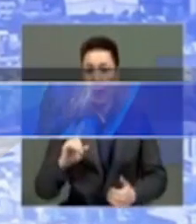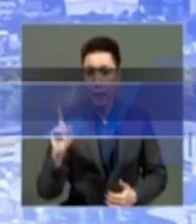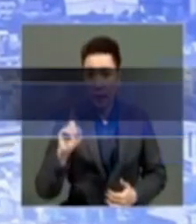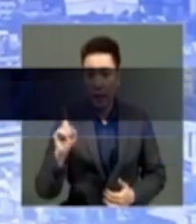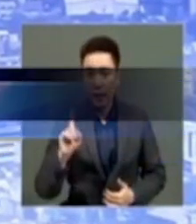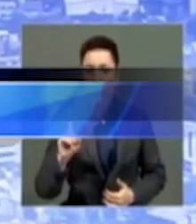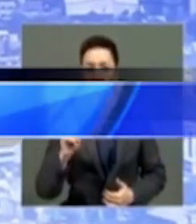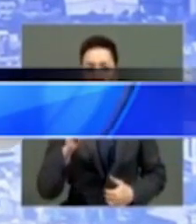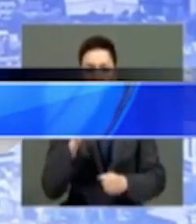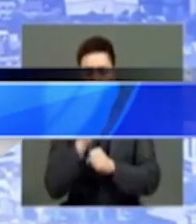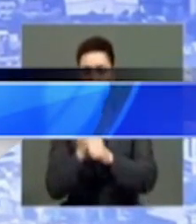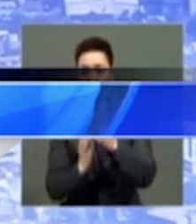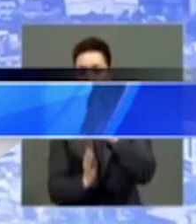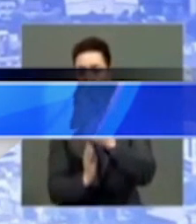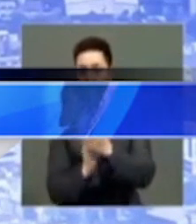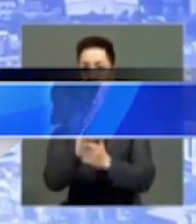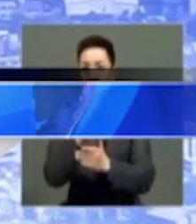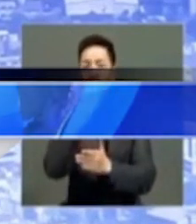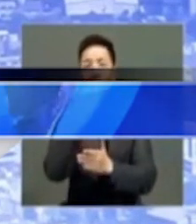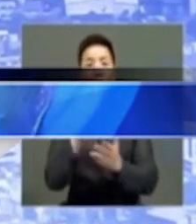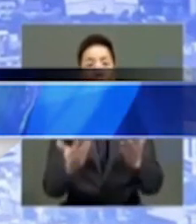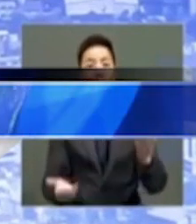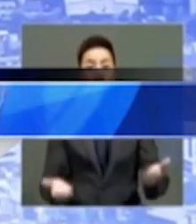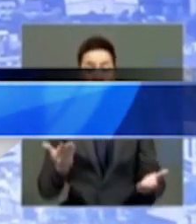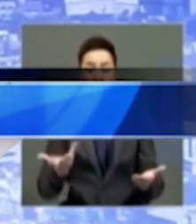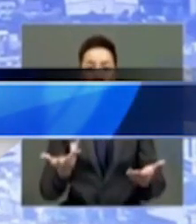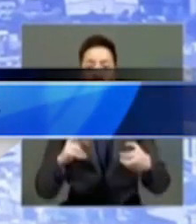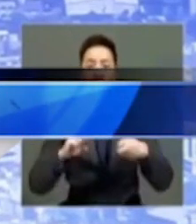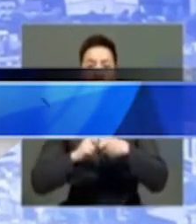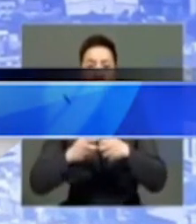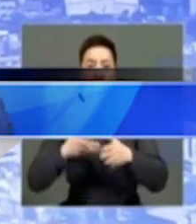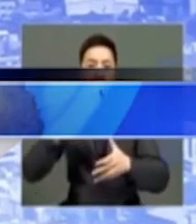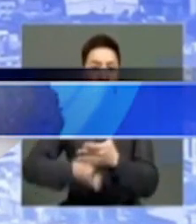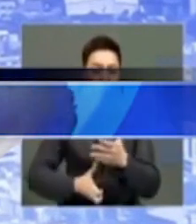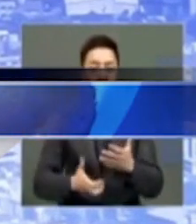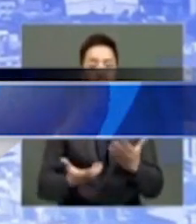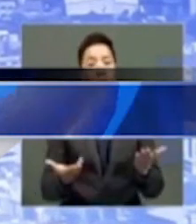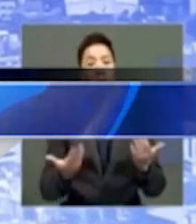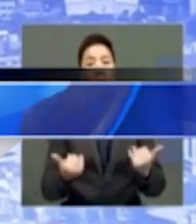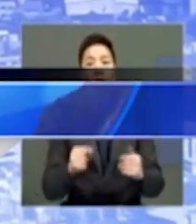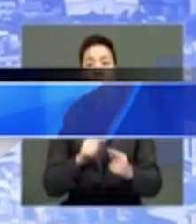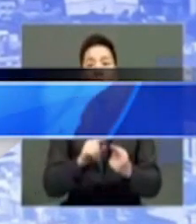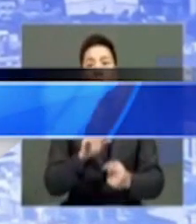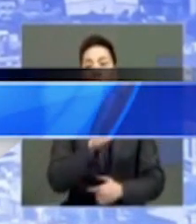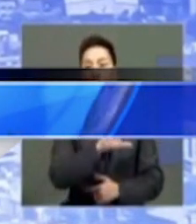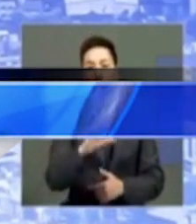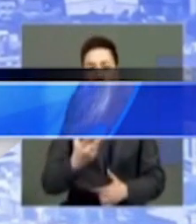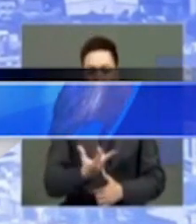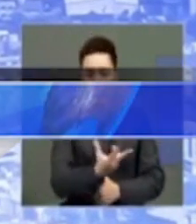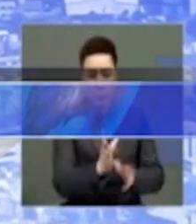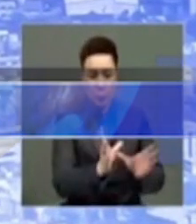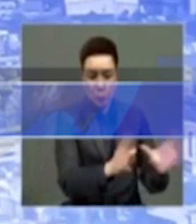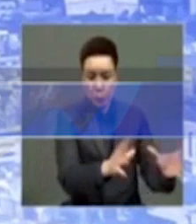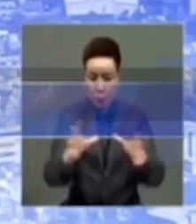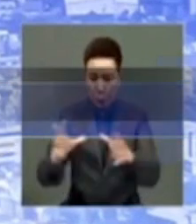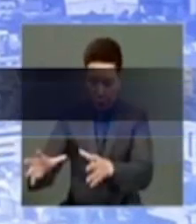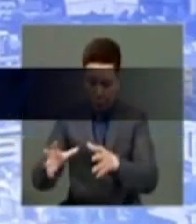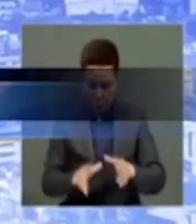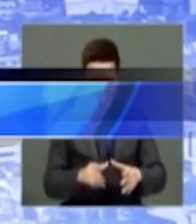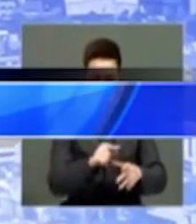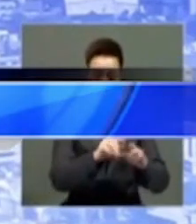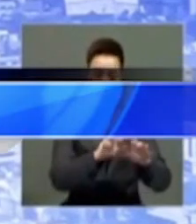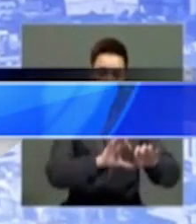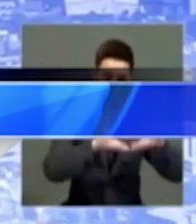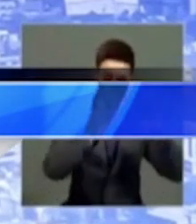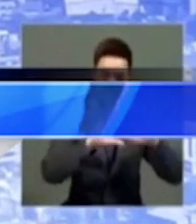งสูงสุดห้ามจัดกิจกรรมเสี่ยงการแพร่โรคโดยเฉพาะมีจำนวนคนมาร่วมมากส่วนในพื้นที่สีส้มและสีเหลืองซึ่งเป็นพื้นที่เฝ้า